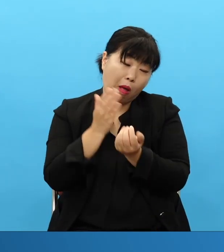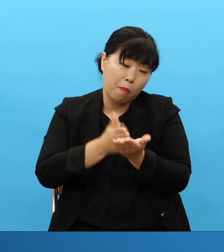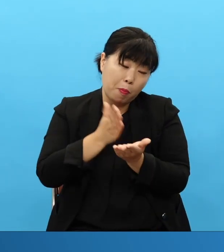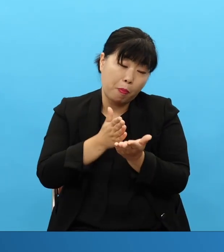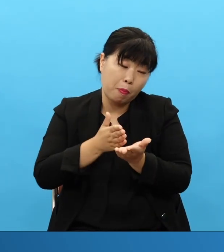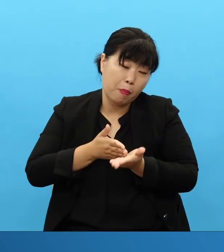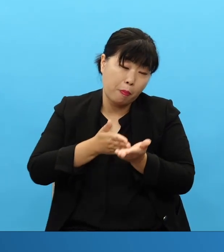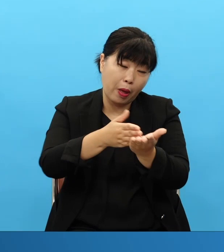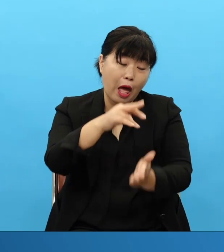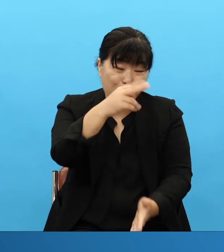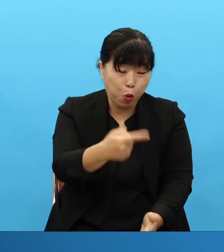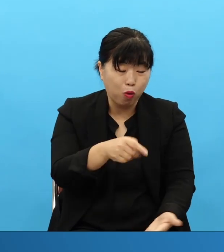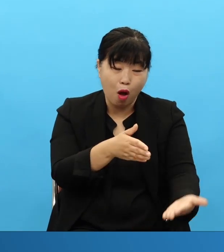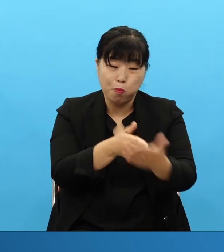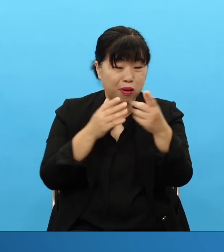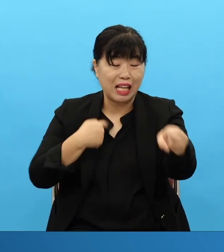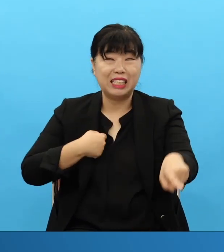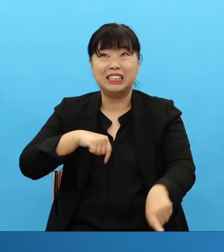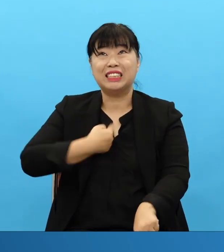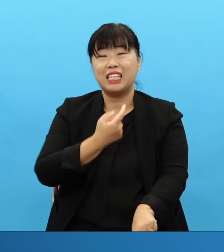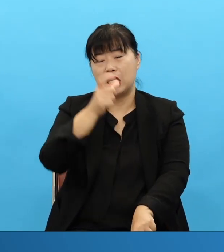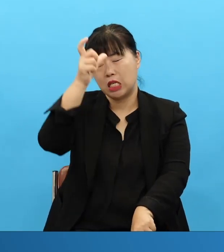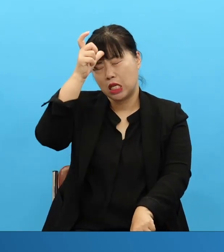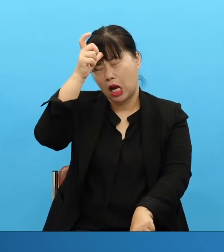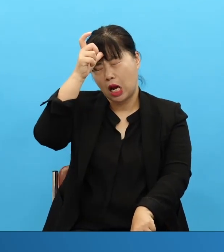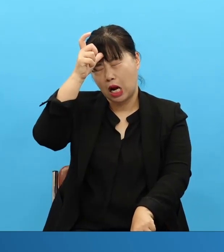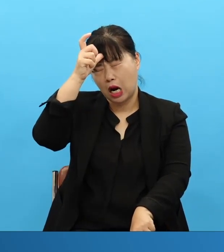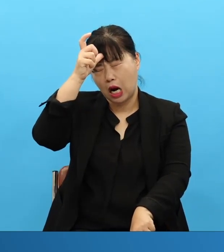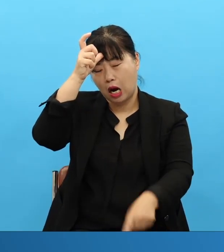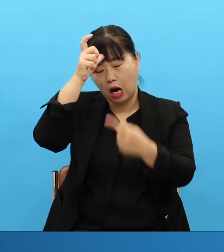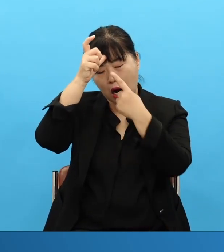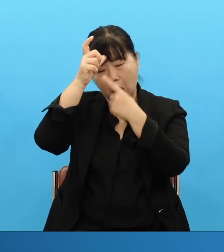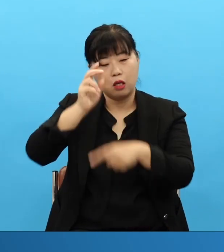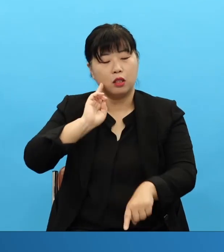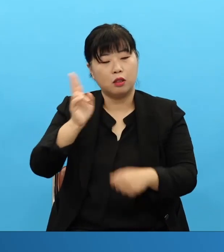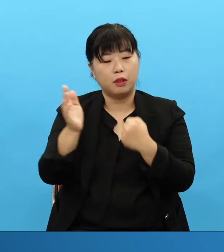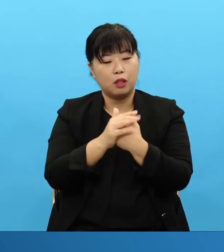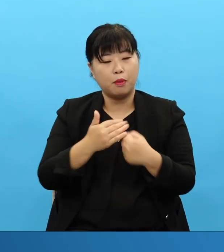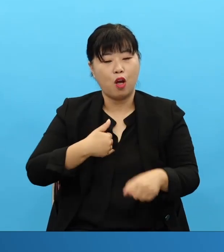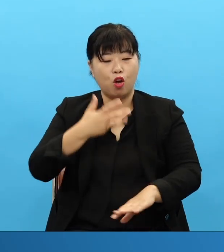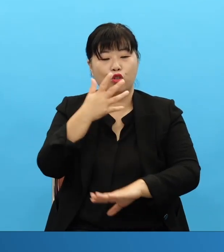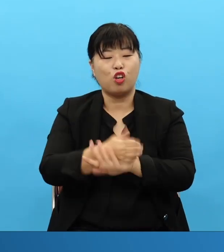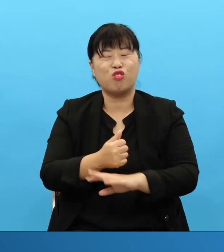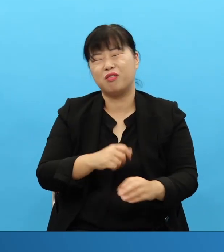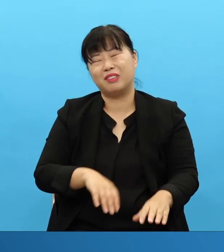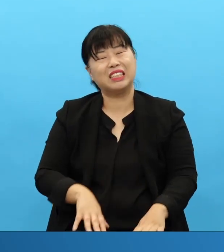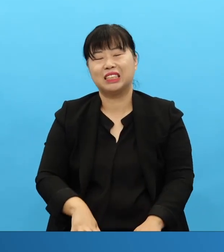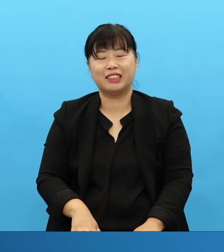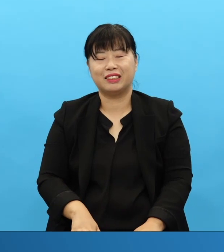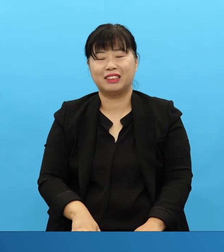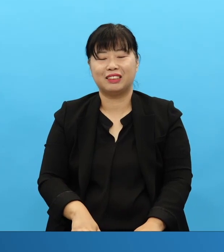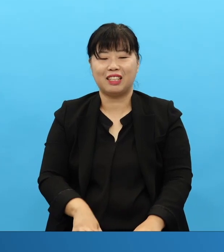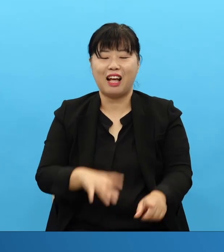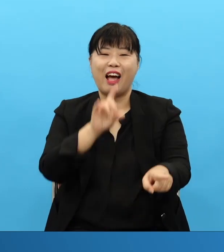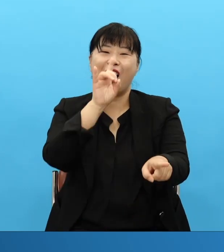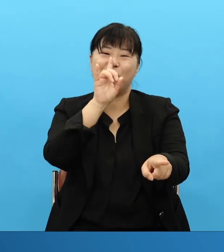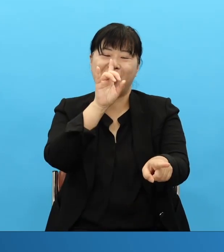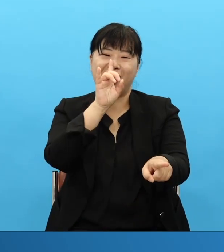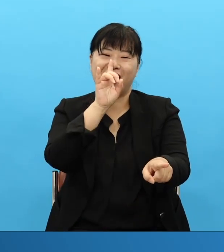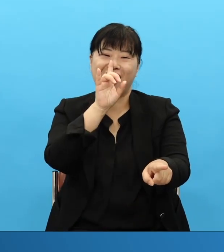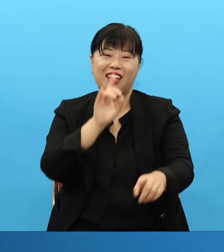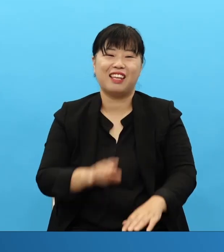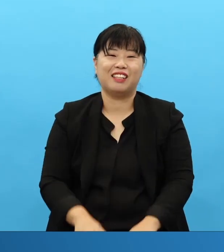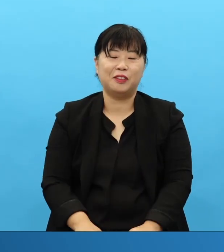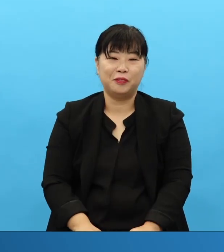생각을 바꾸면 되겠구나. And so in conclusion, I said, 이런 I need to 생각도 change 했어요. my thinking. That's what I 아무렇게 thought. 네 마음대로 깎아봐. I just, oh, cut it any way you want. 이러는